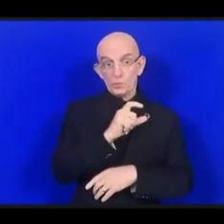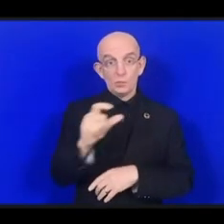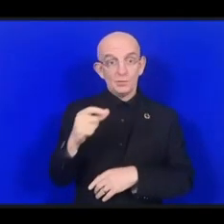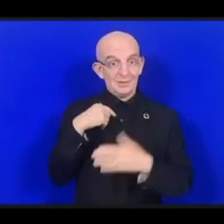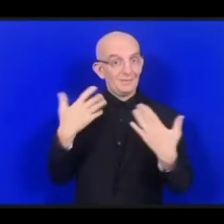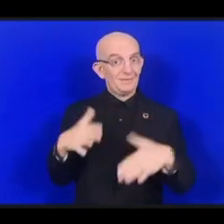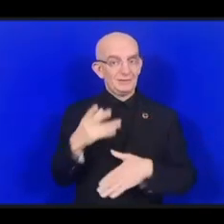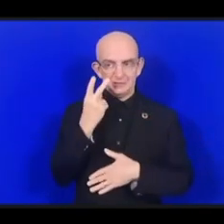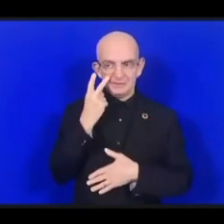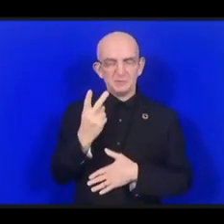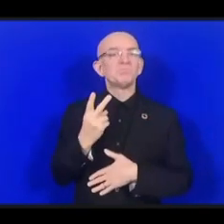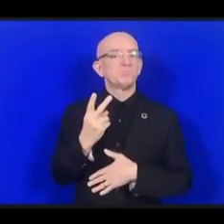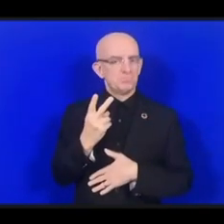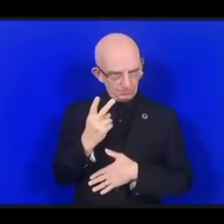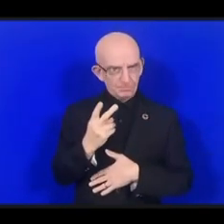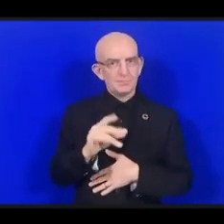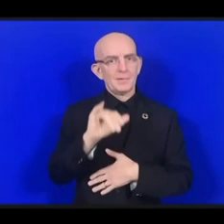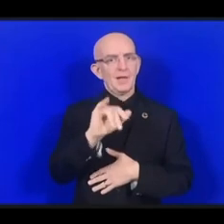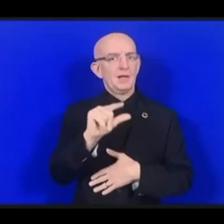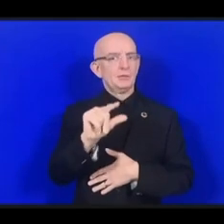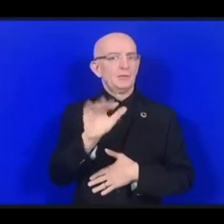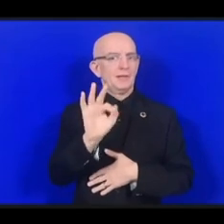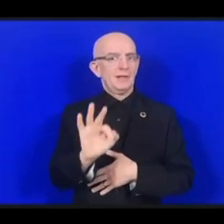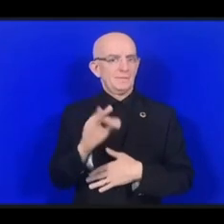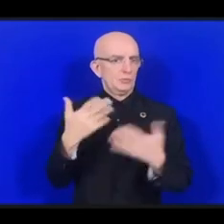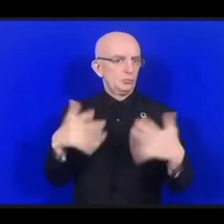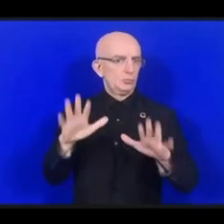绝对正在实现其